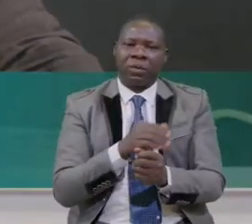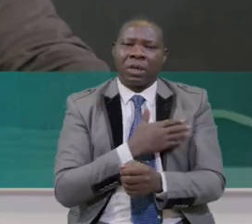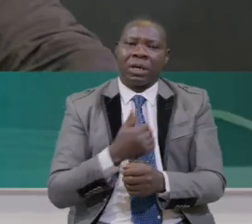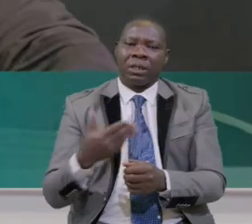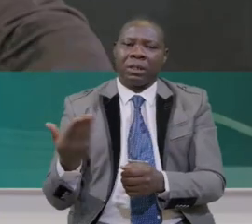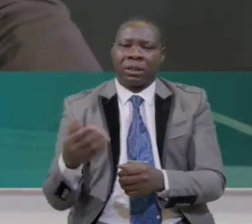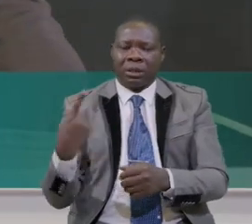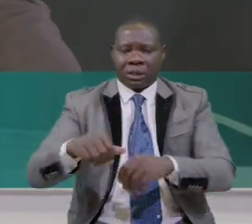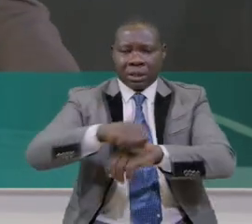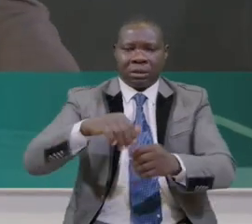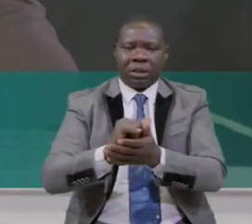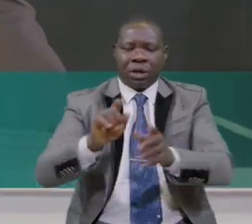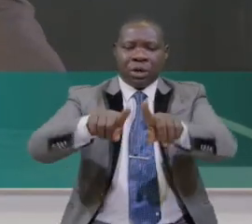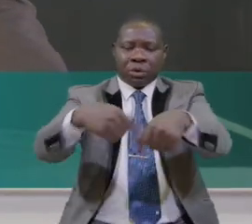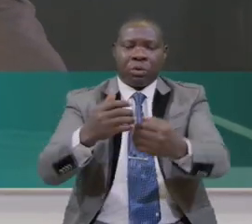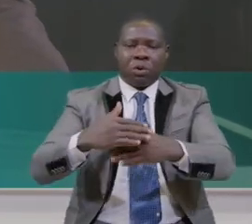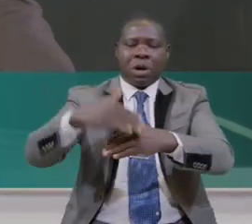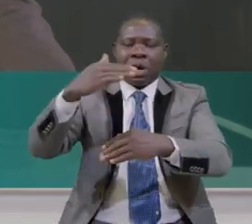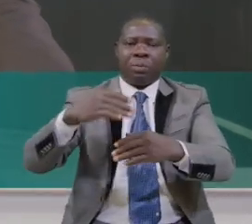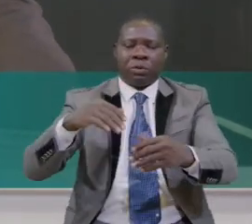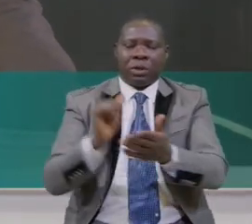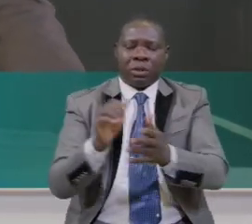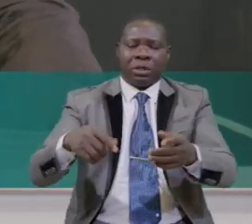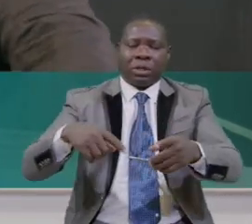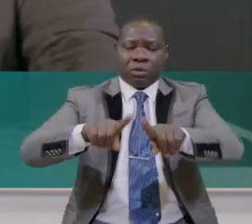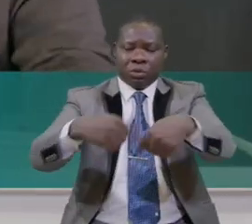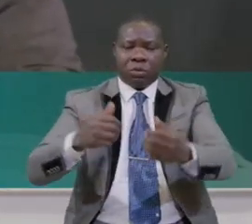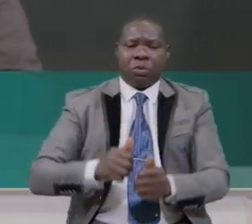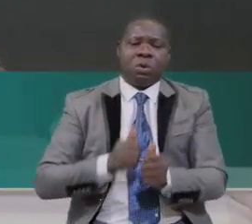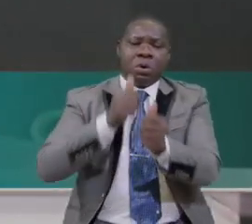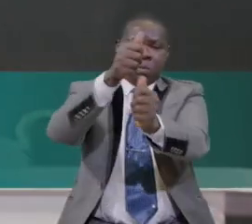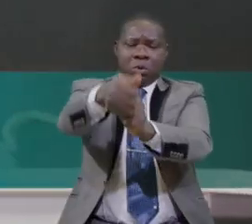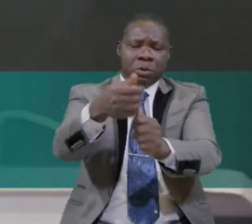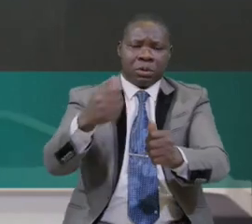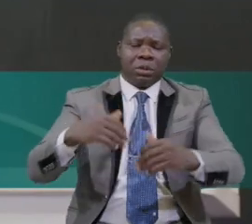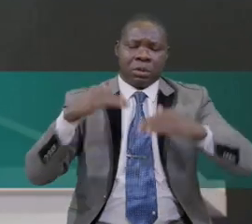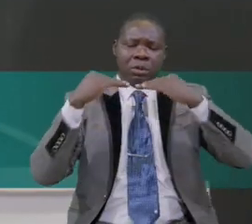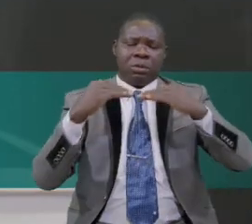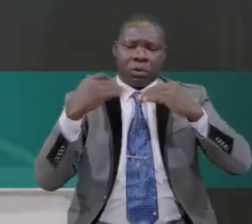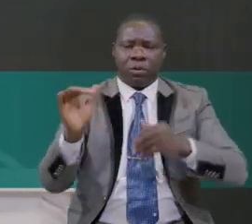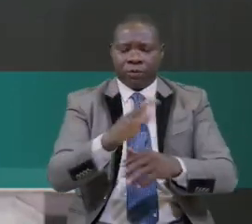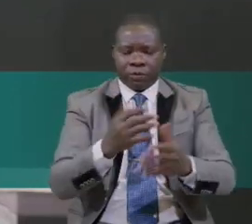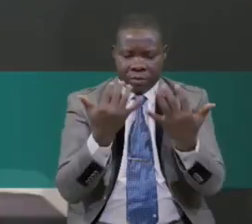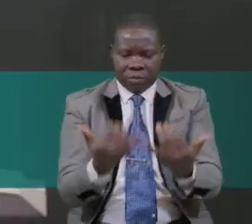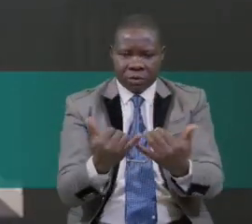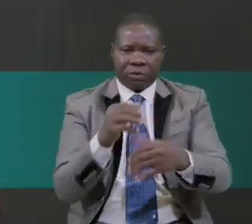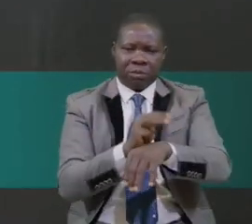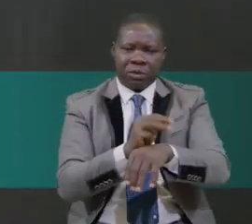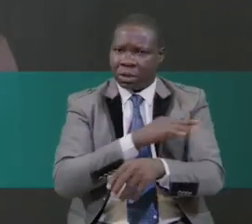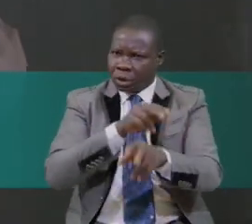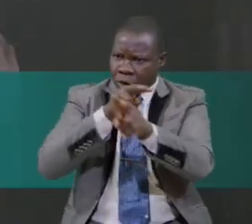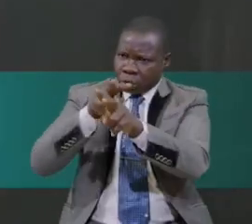L'onction qui va au-delà, qui dépasse les limitations de ton ministère actuel. Et tu